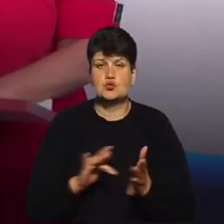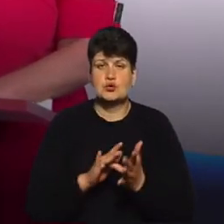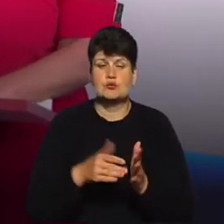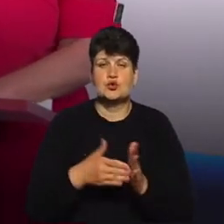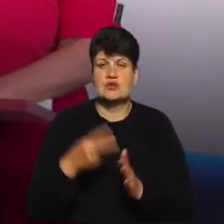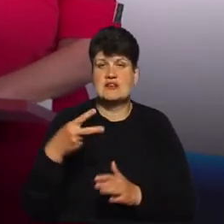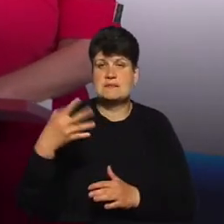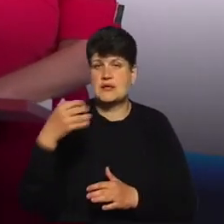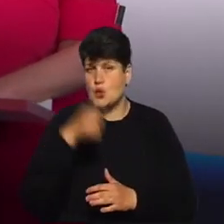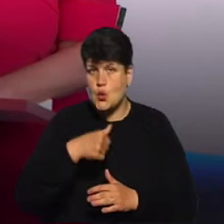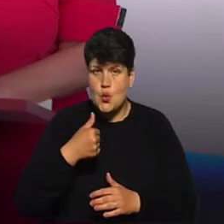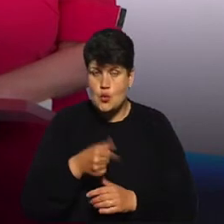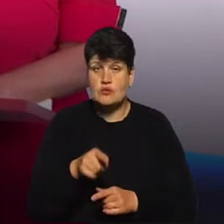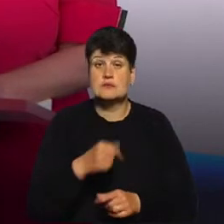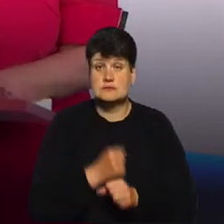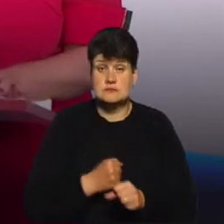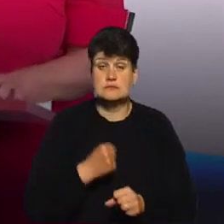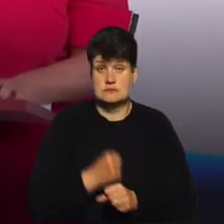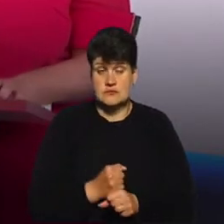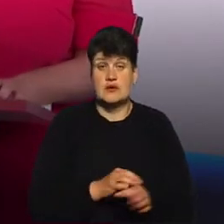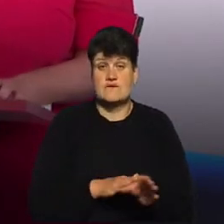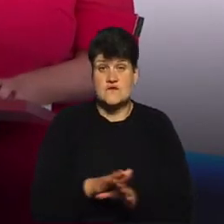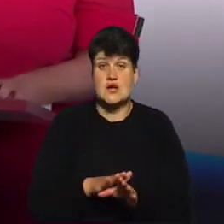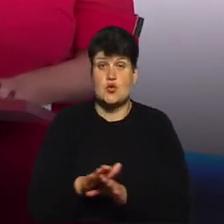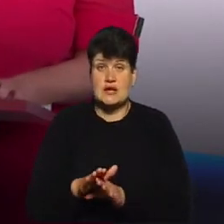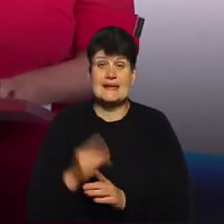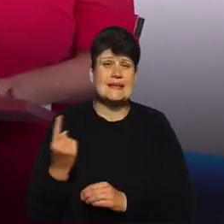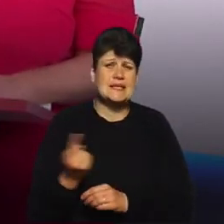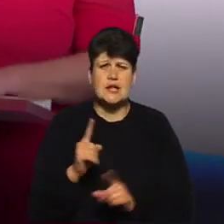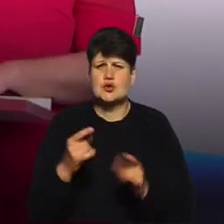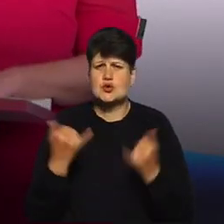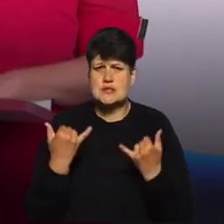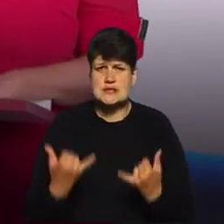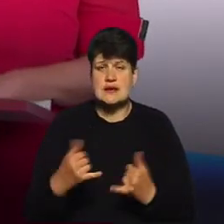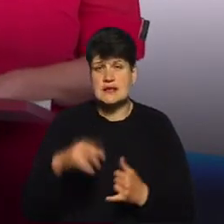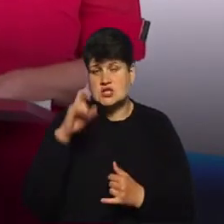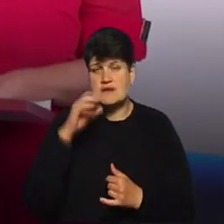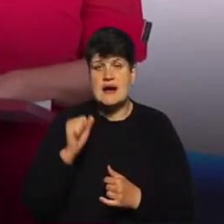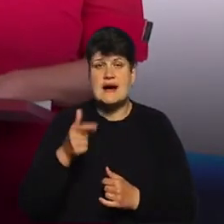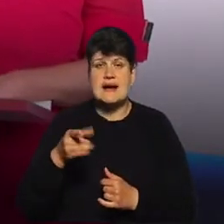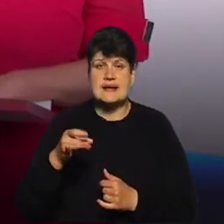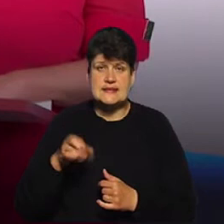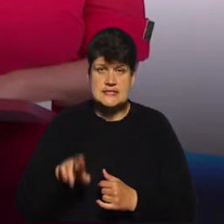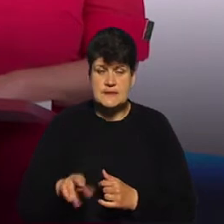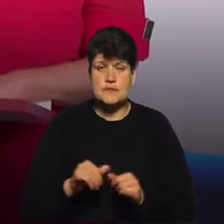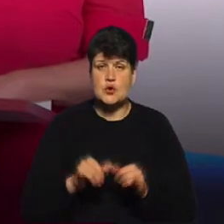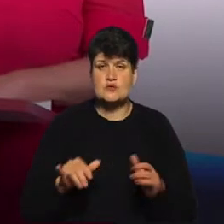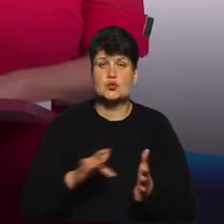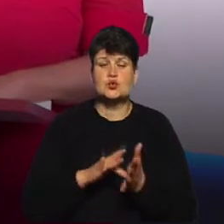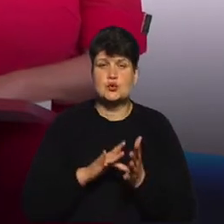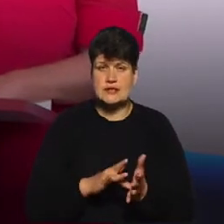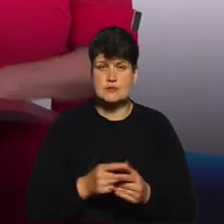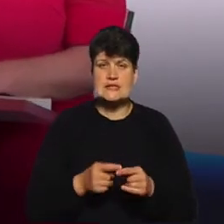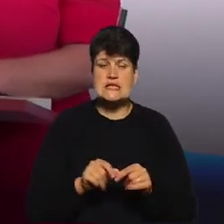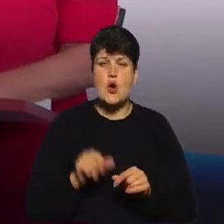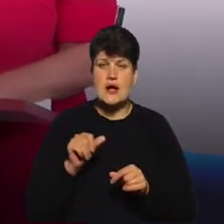вона функціонувала, вона виконувалась. Єдине, що зараз Державна агенція розвитку туризму, а це й окремий підрозділ, який займається,